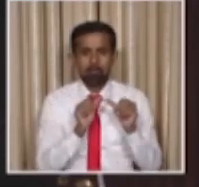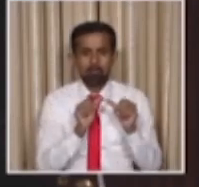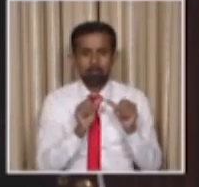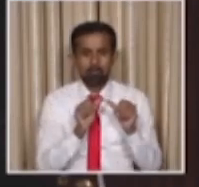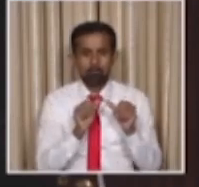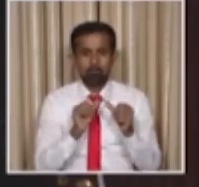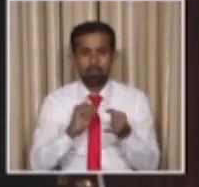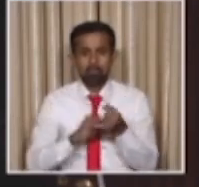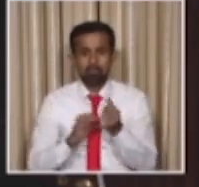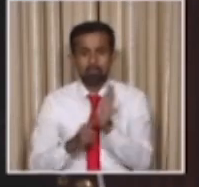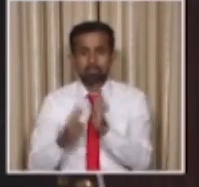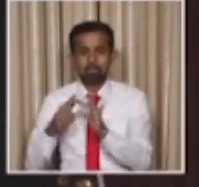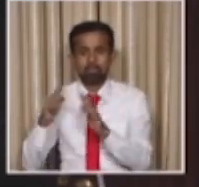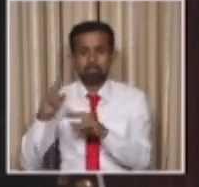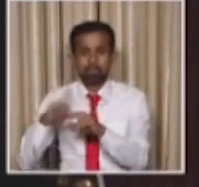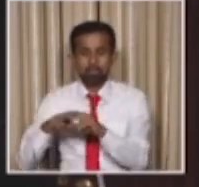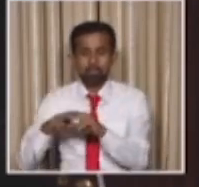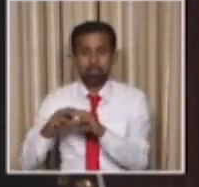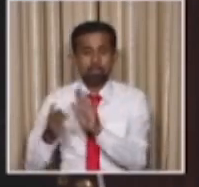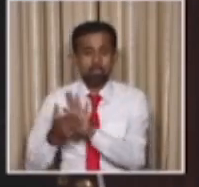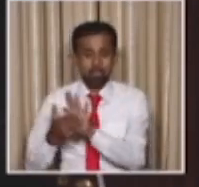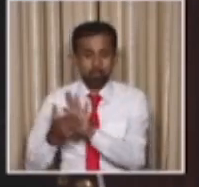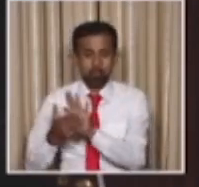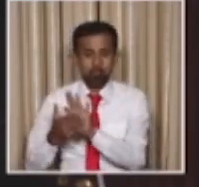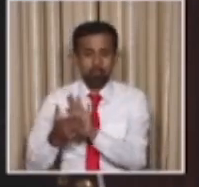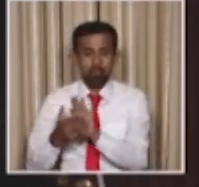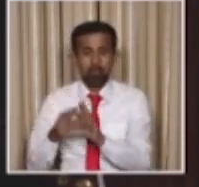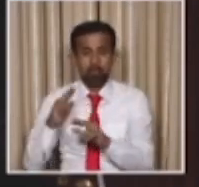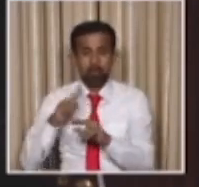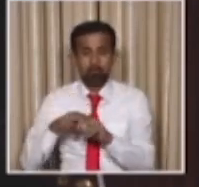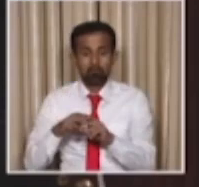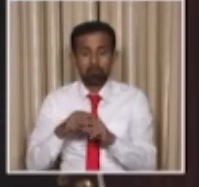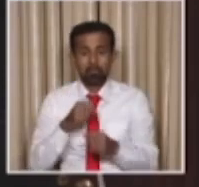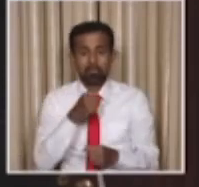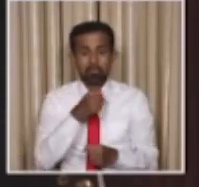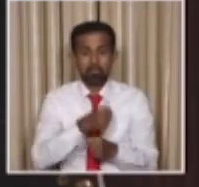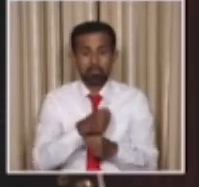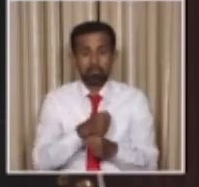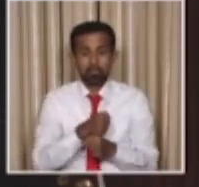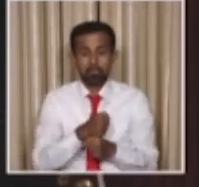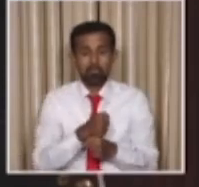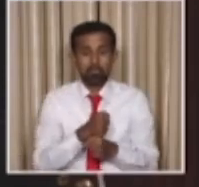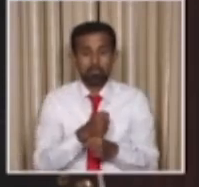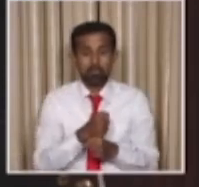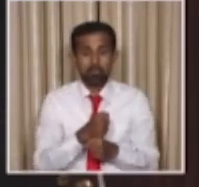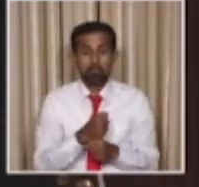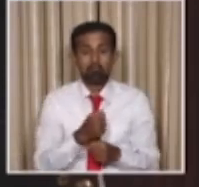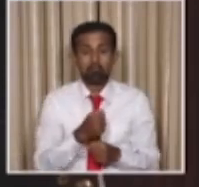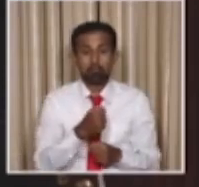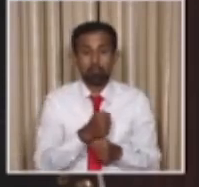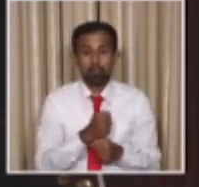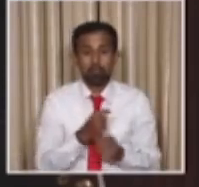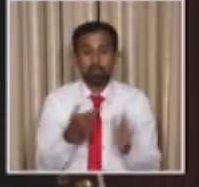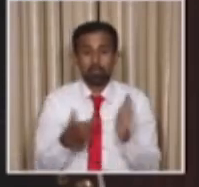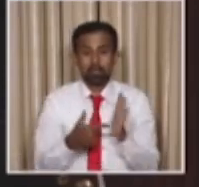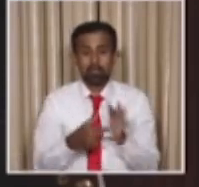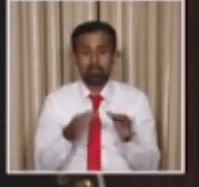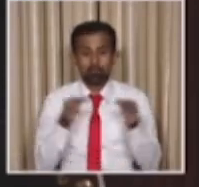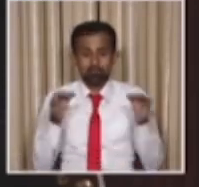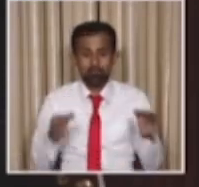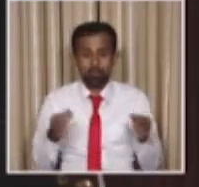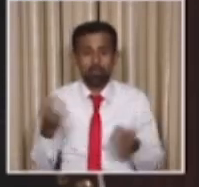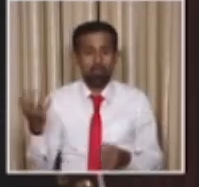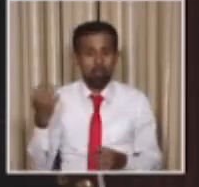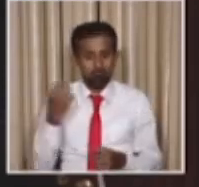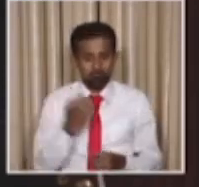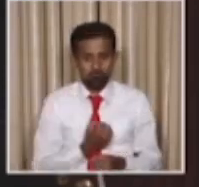slim kiyana pharmaceutical aayathanaya rajya aushadha neethigatha sansthawen tender mata eya laba